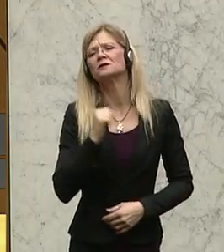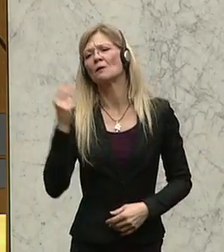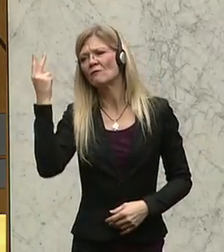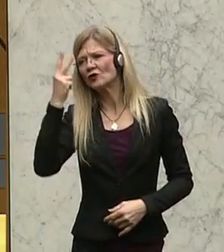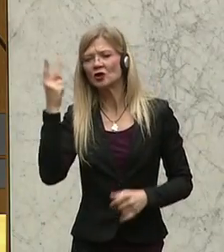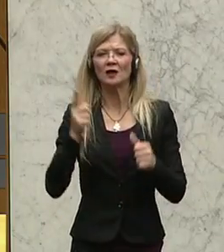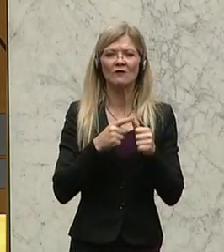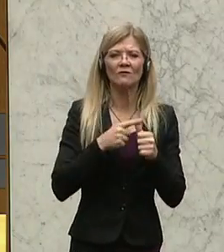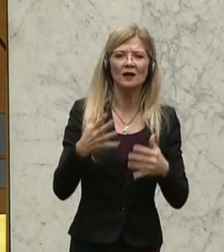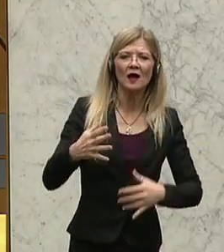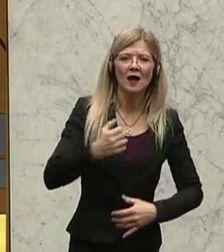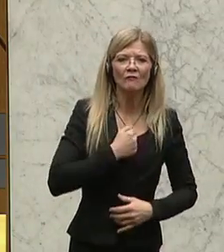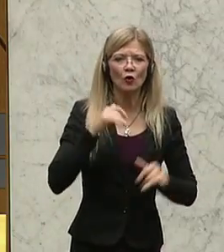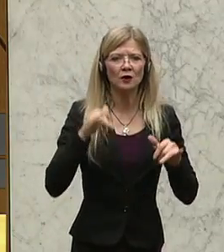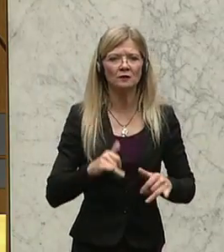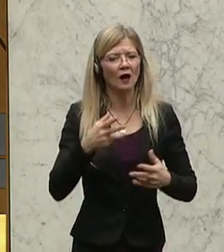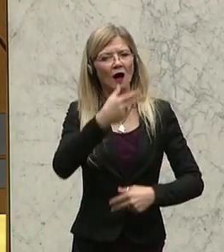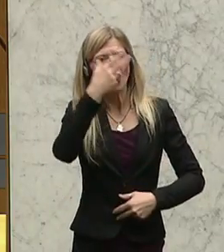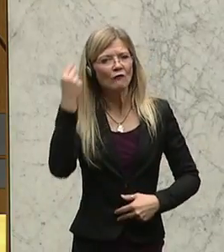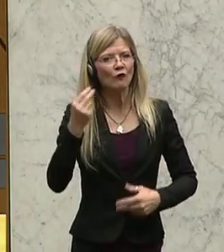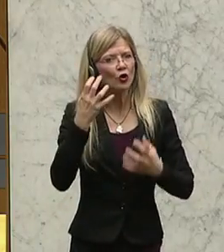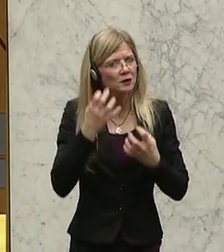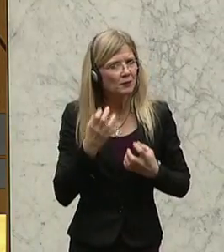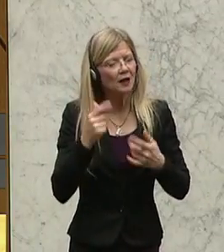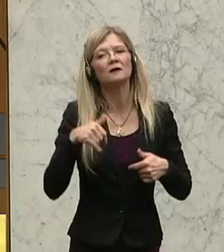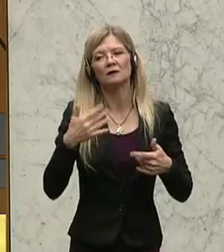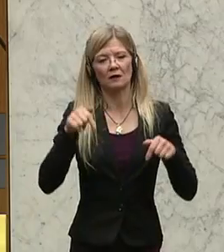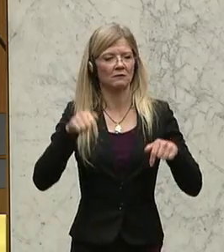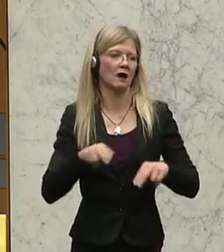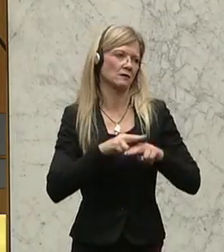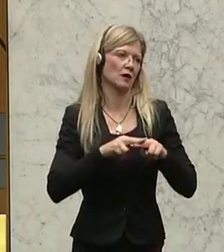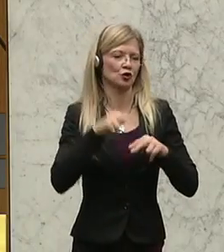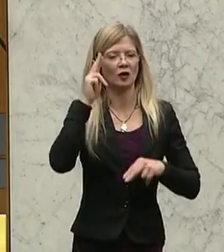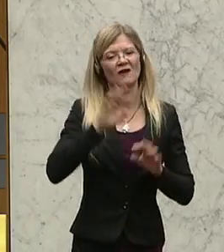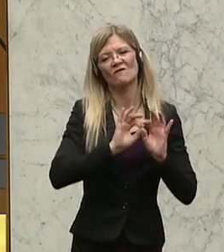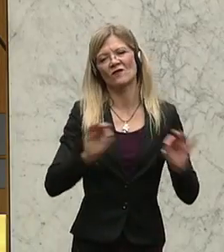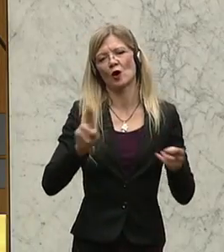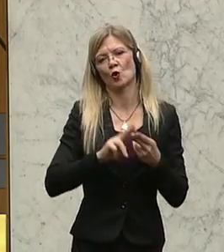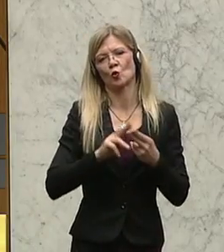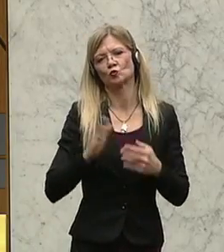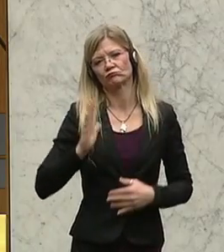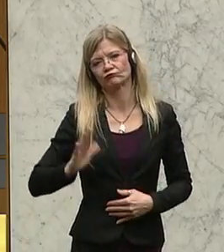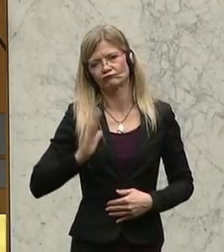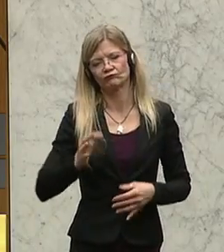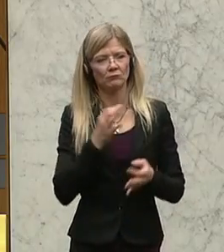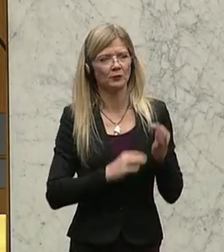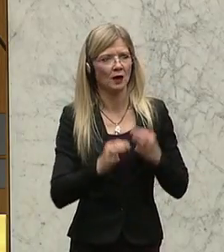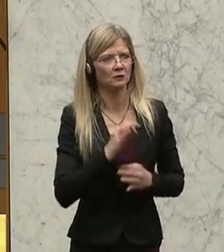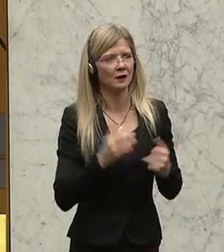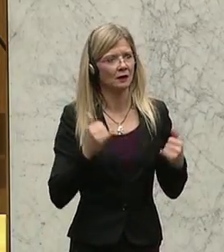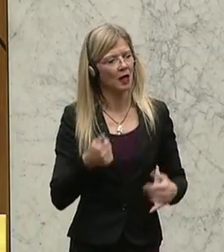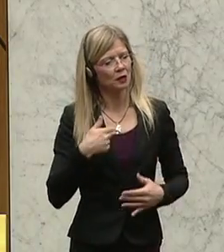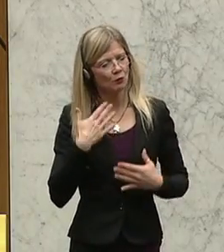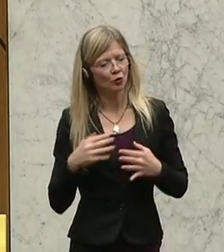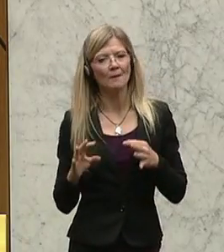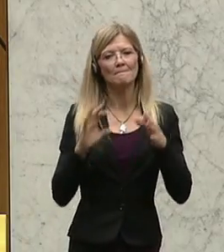Volksbegehren hier im Nationalrat fair und seriös behandelt. Lassen Sie mich nun aber zur dringlichen Anfrage